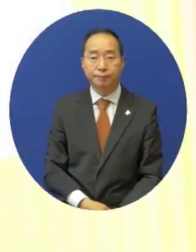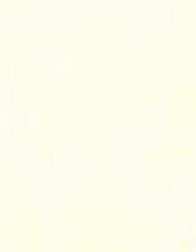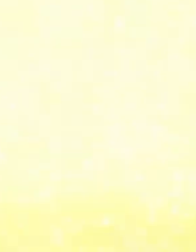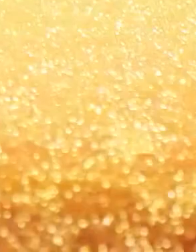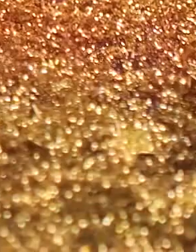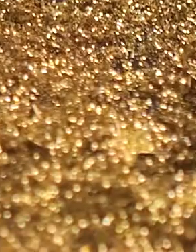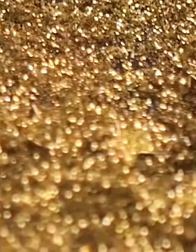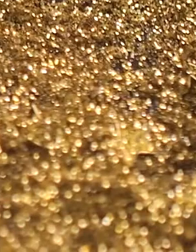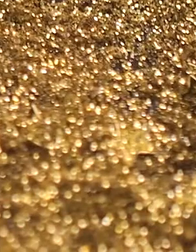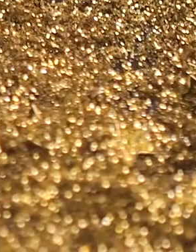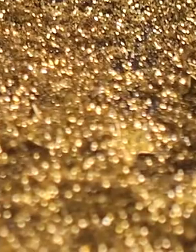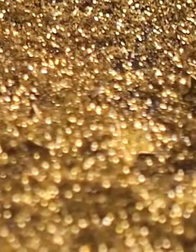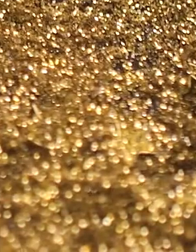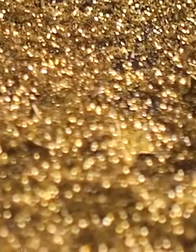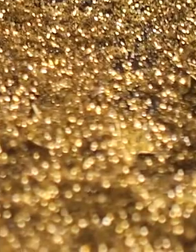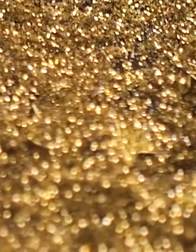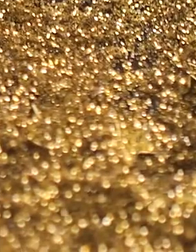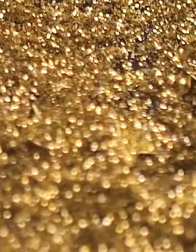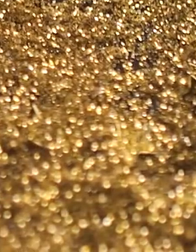같습니다.